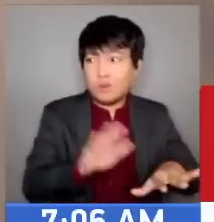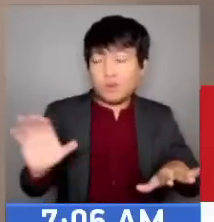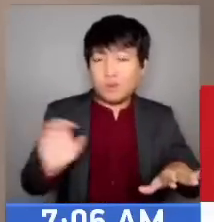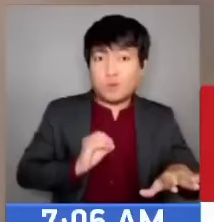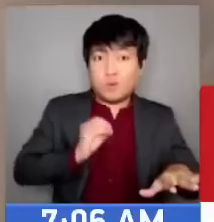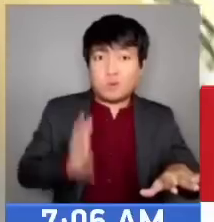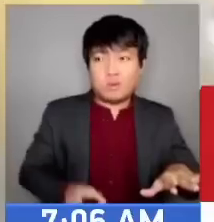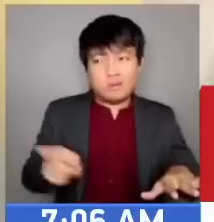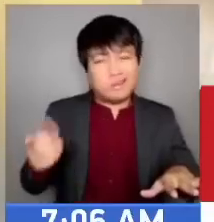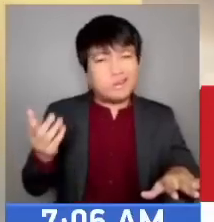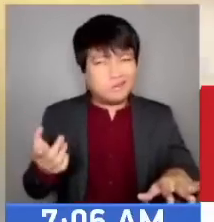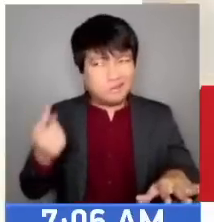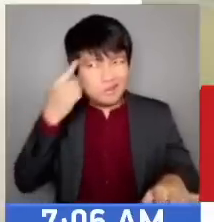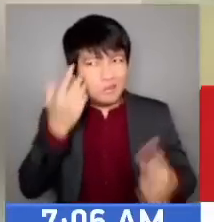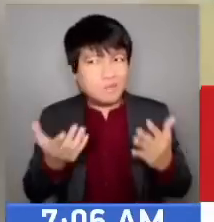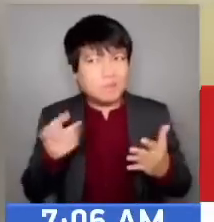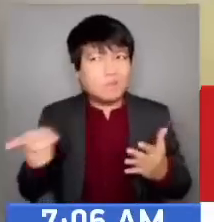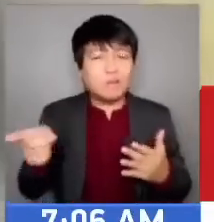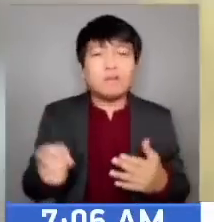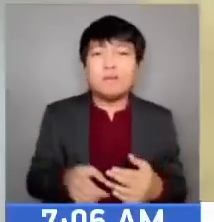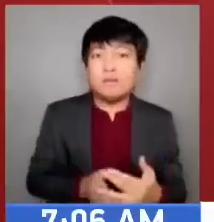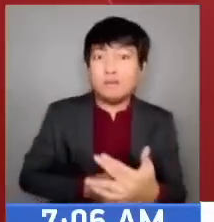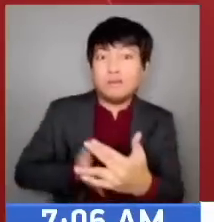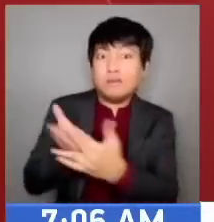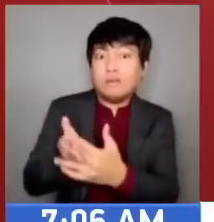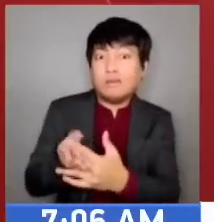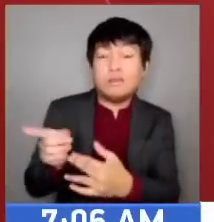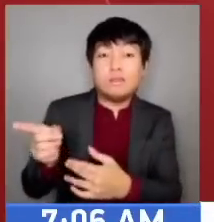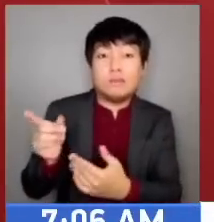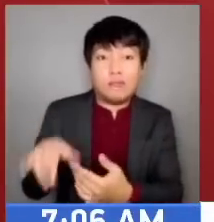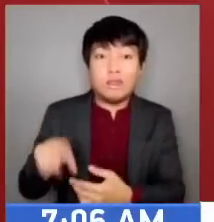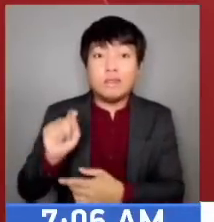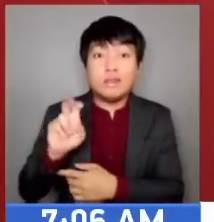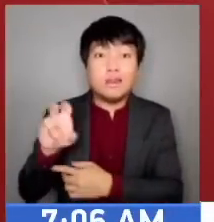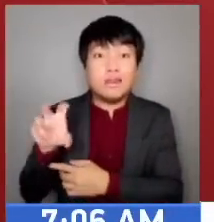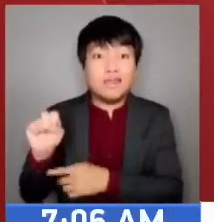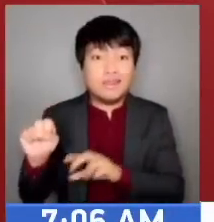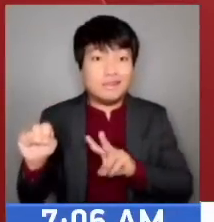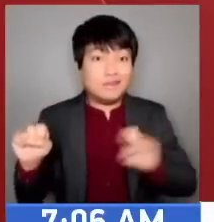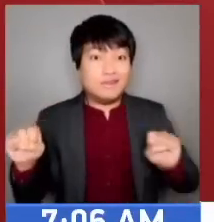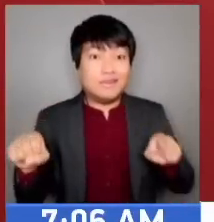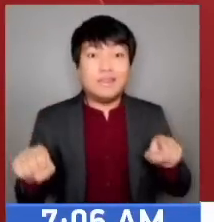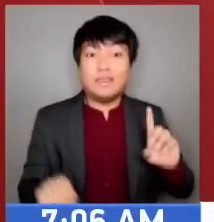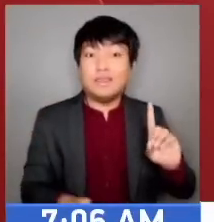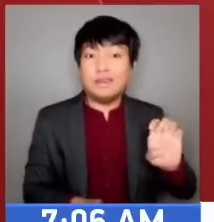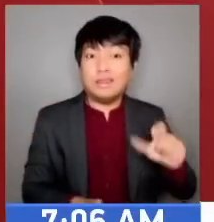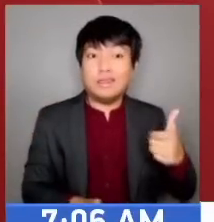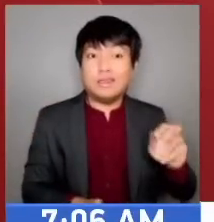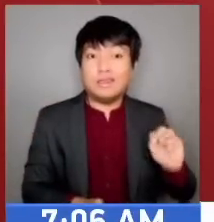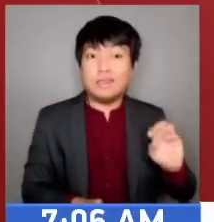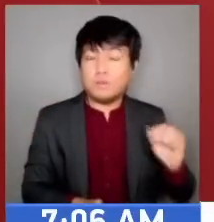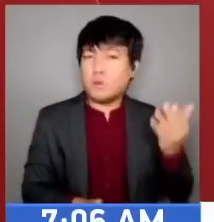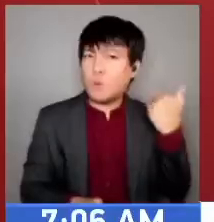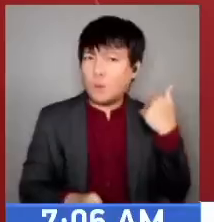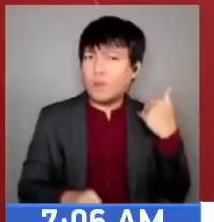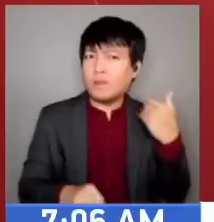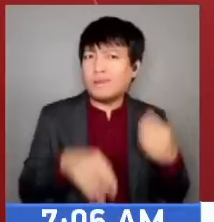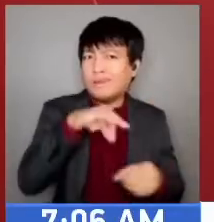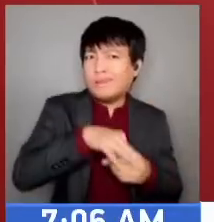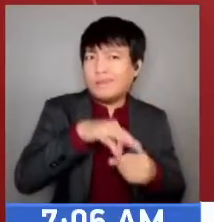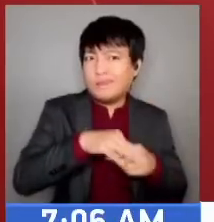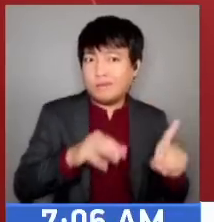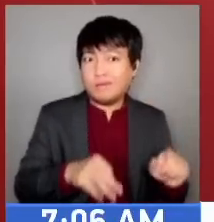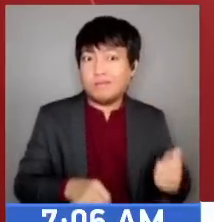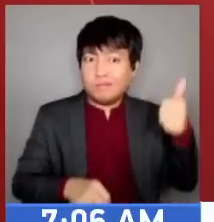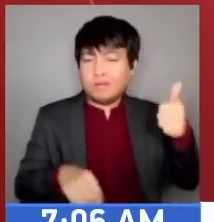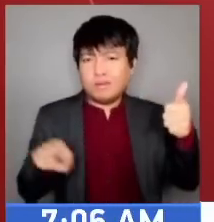Roel Degamo na nakatunggali niya sa huling eleksyon. Nakita namin dito sa mga pangaharas nila sa amin, parang dinadawit na